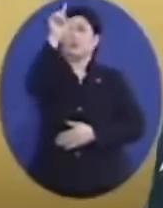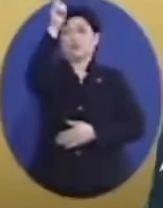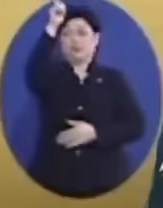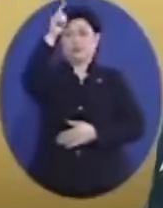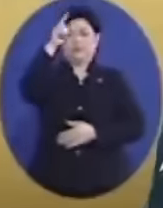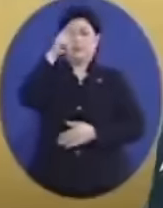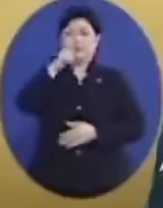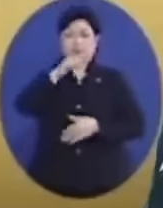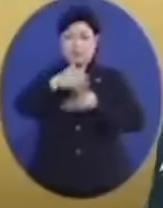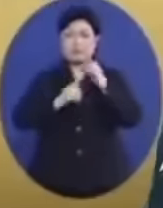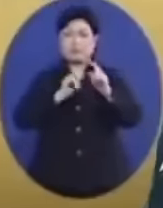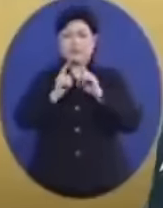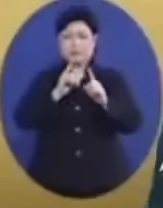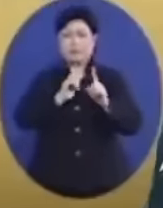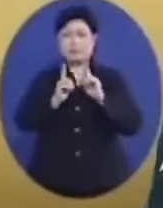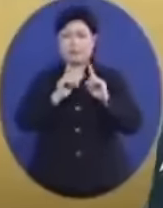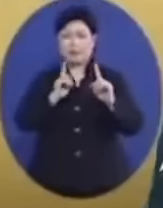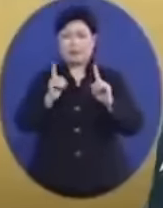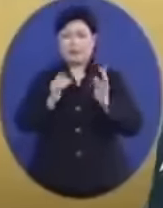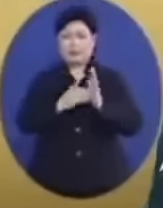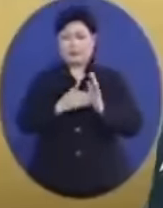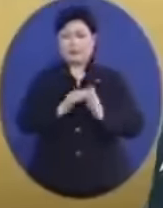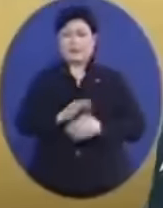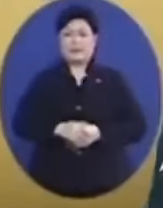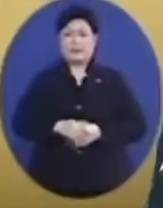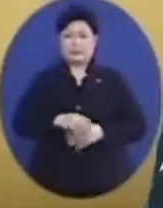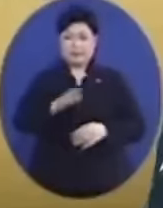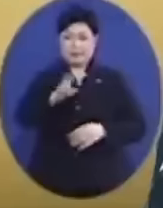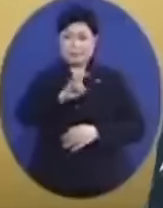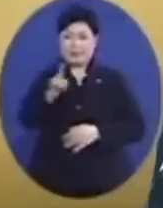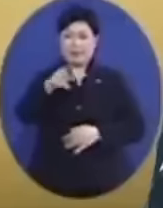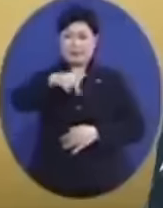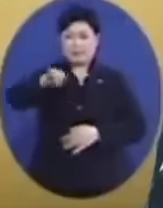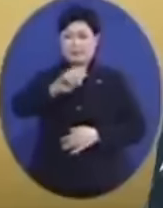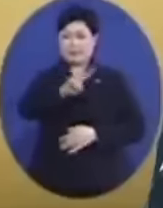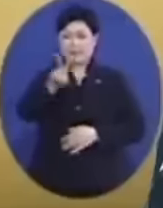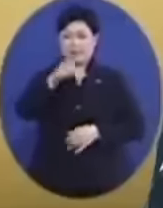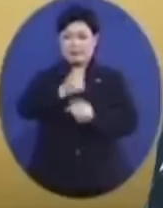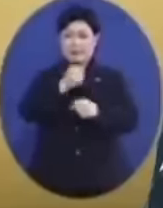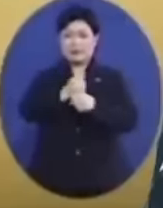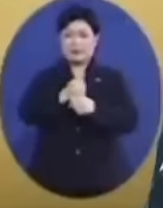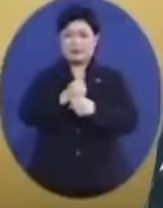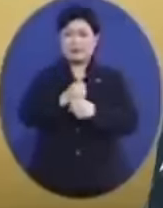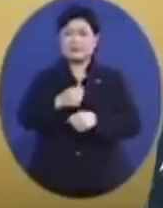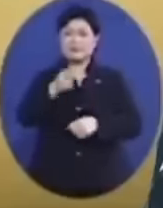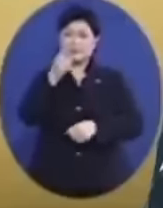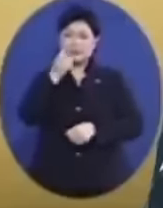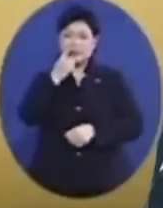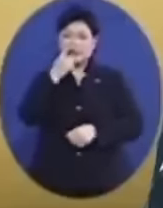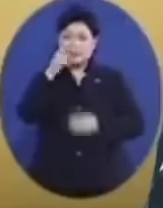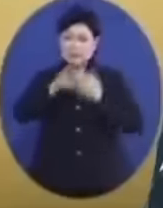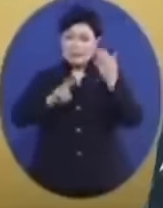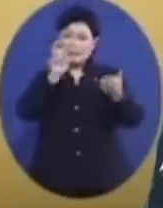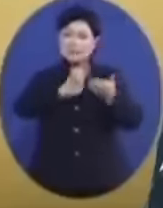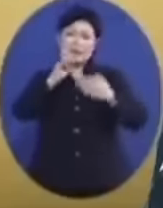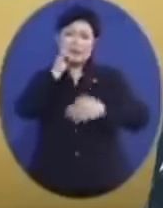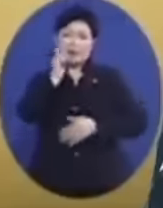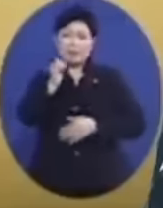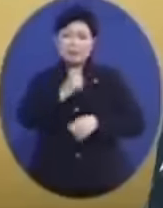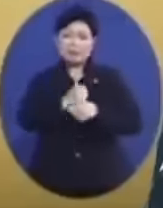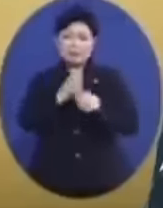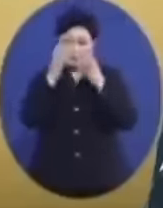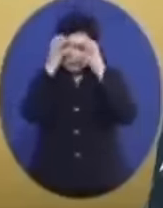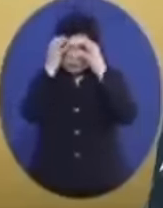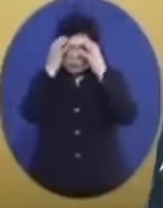것이라고 말했습니다 메시아를 작곡한 헨델은 이사야 53장 말씀으로 순환의 어린 양을 작곡하던